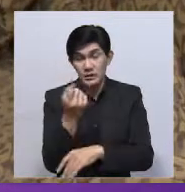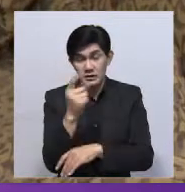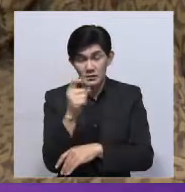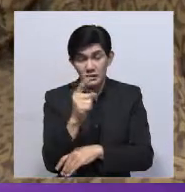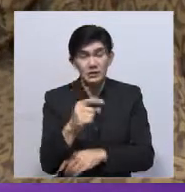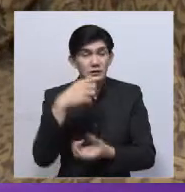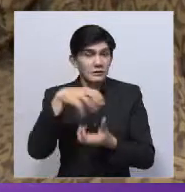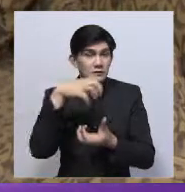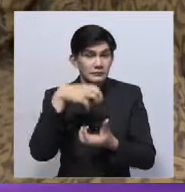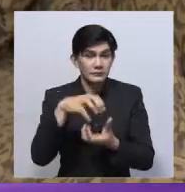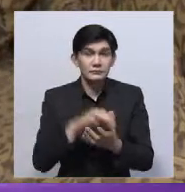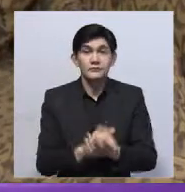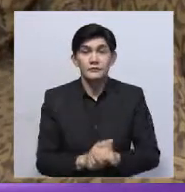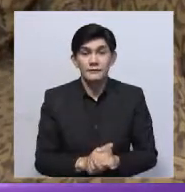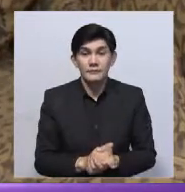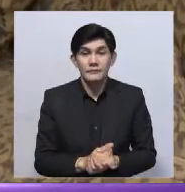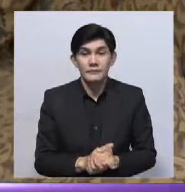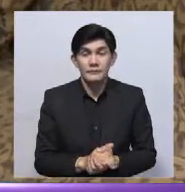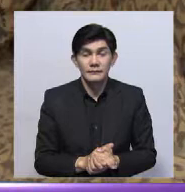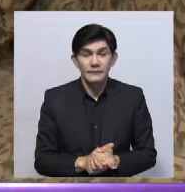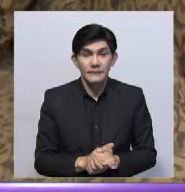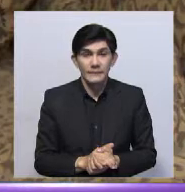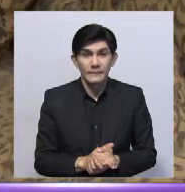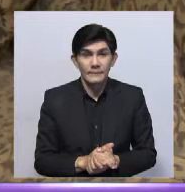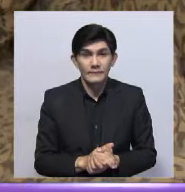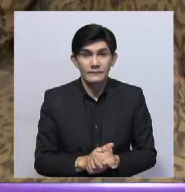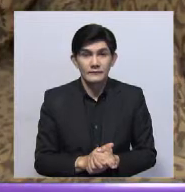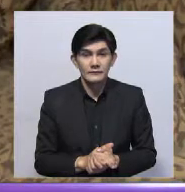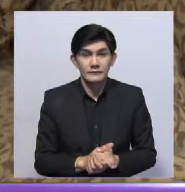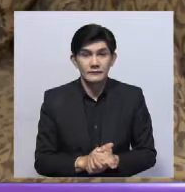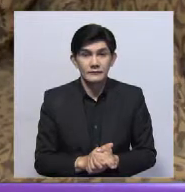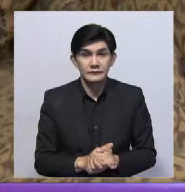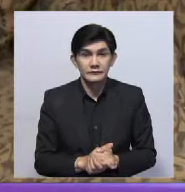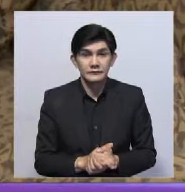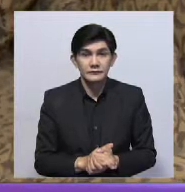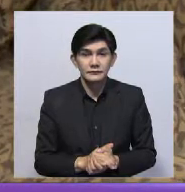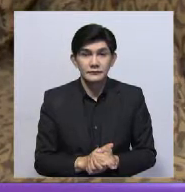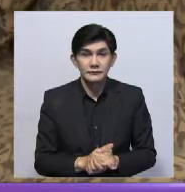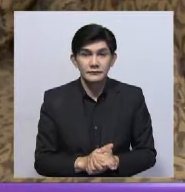ทิพยรัตน์กุลทีมข่าวเศรษฐกิจรายงานจากเมืองฟุกุโอกะประเทศญี่ปุ่น